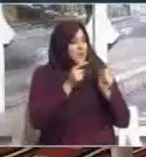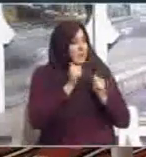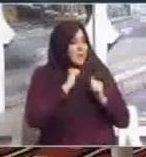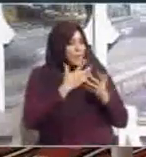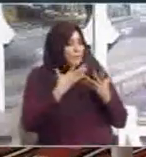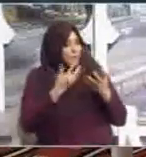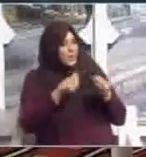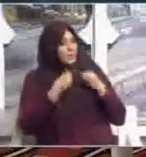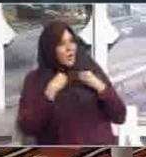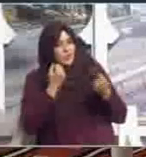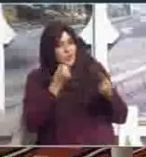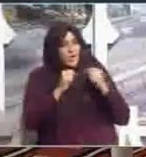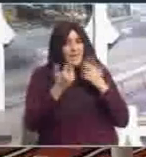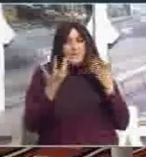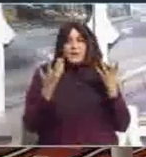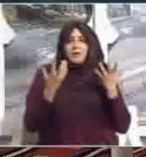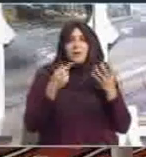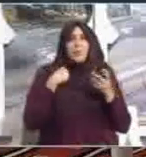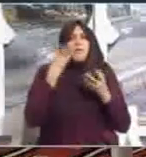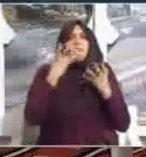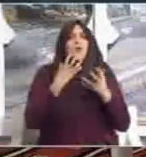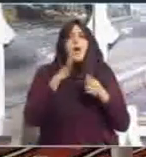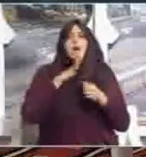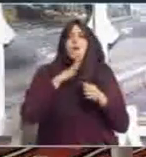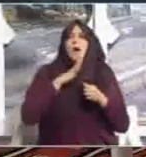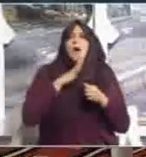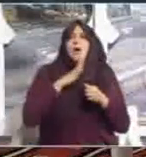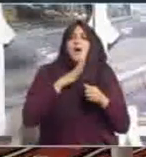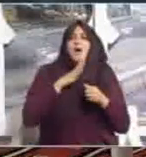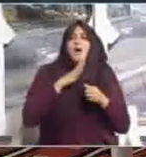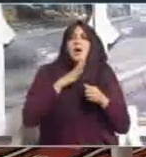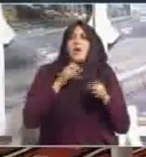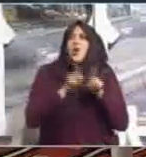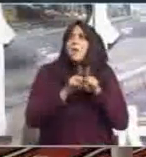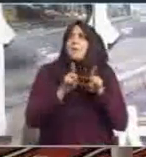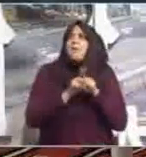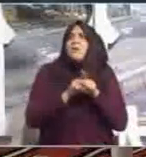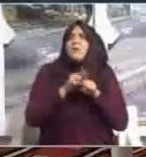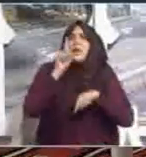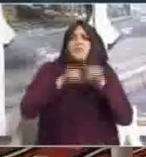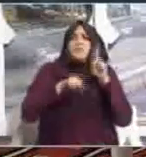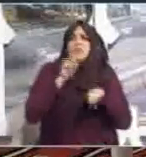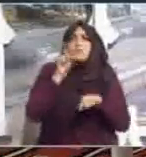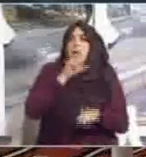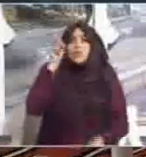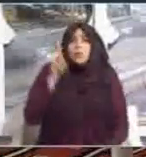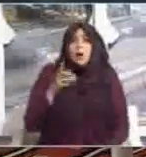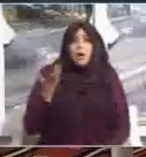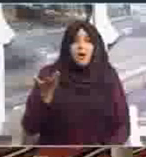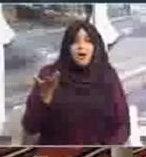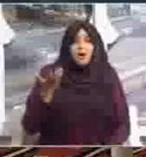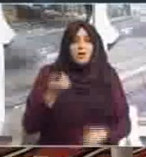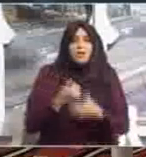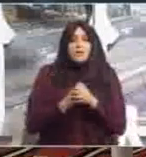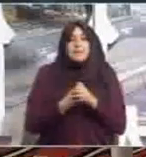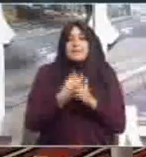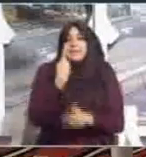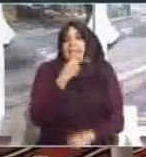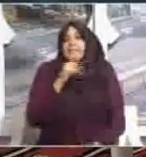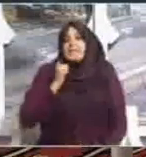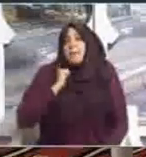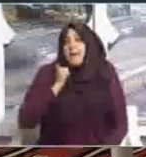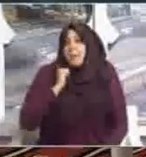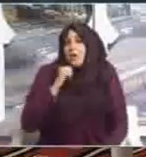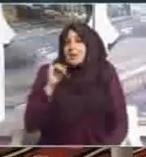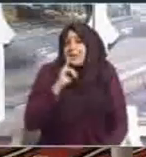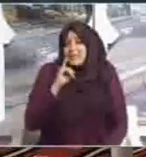شغل يملك بطريقه غير شرعيه. هذا هو حبي يعيش بطريقه غير شرعيه وام تاعو مسكينه هي كونسابتي هذا وليدها. ما